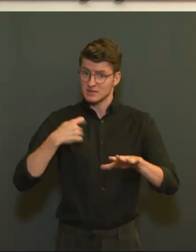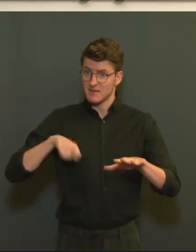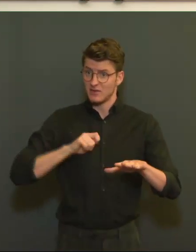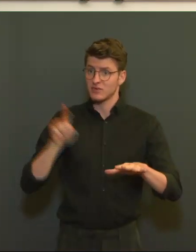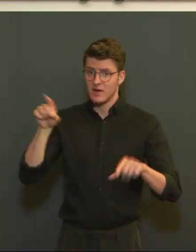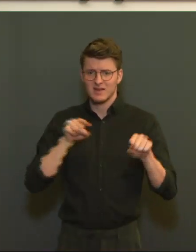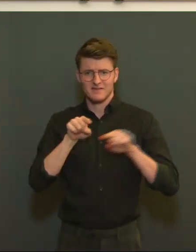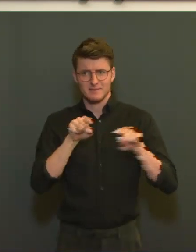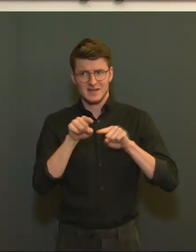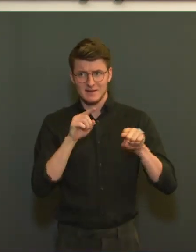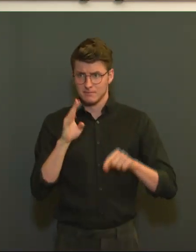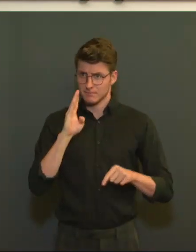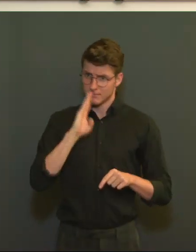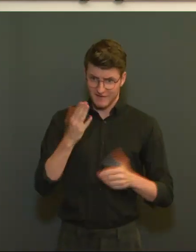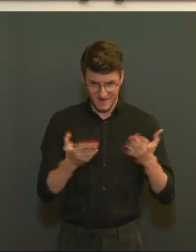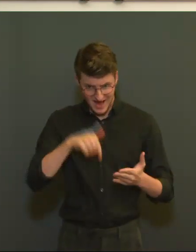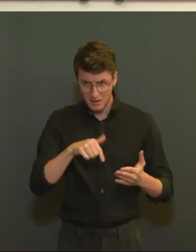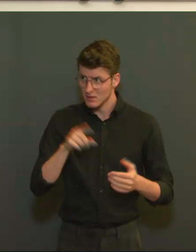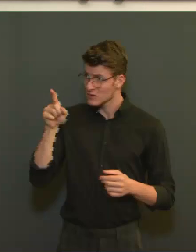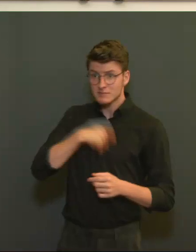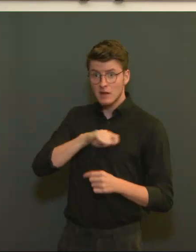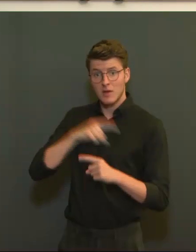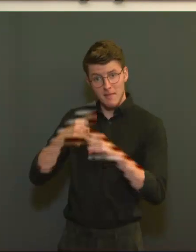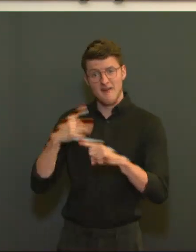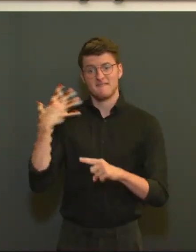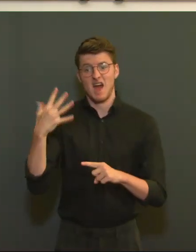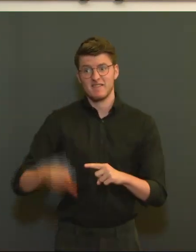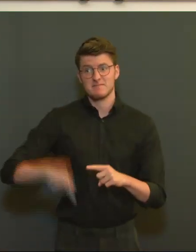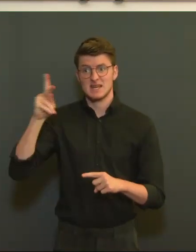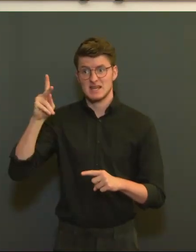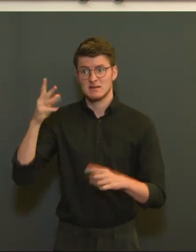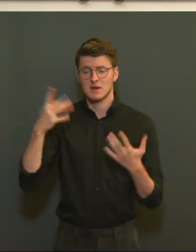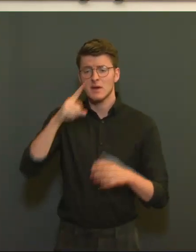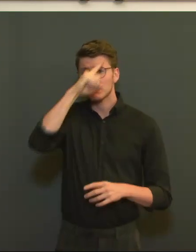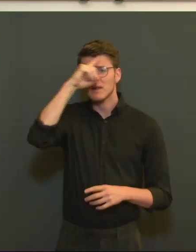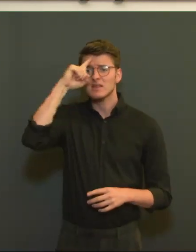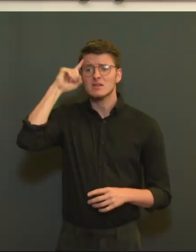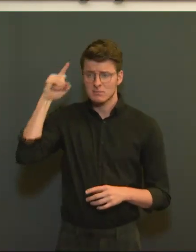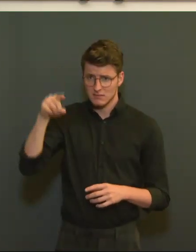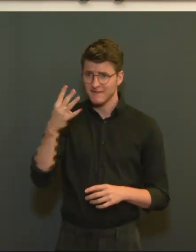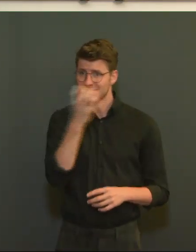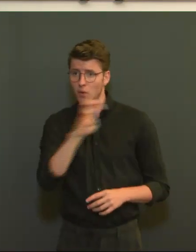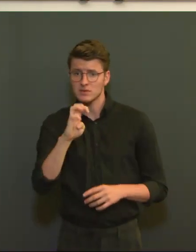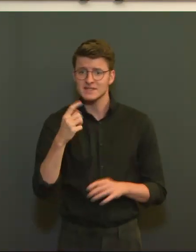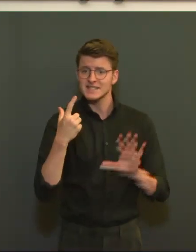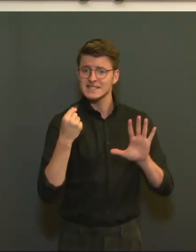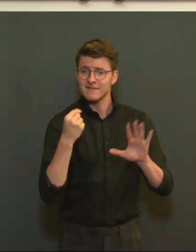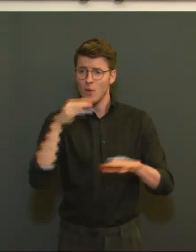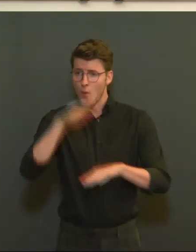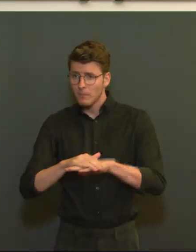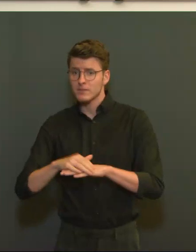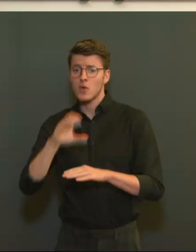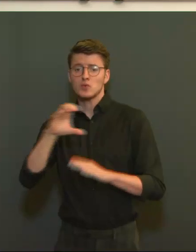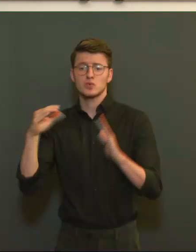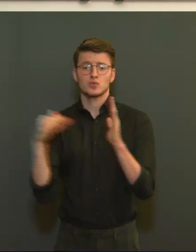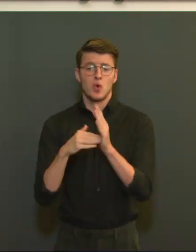in België. In Madrid bedraagt de besmettingsgraad 470 per 100.000 inwoners.